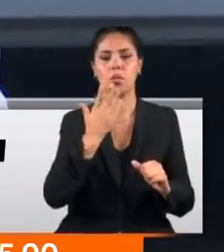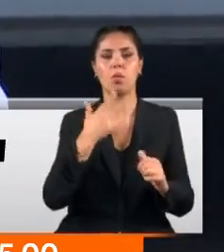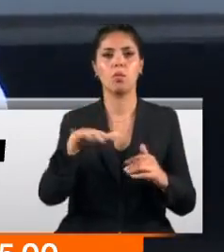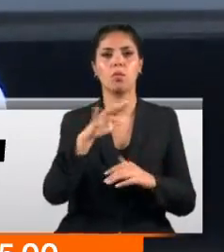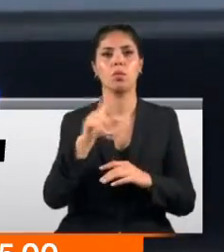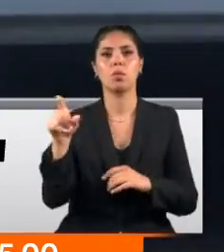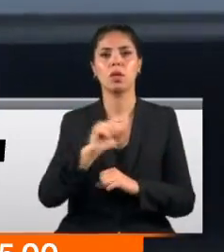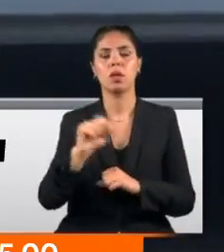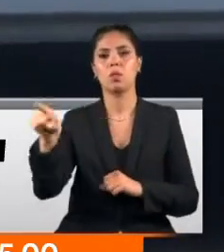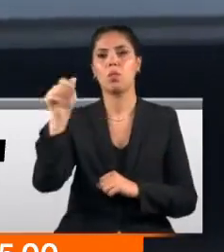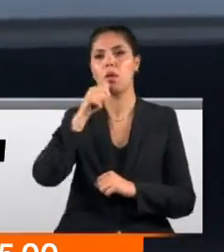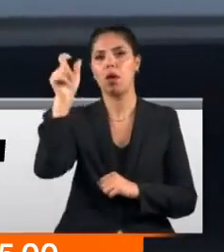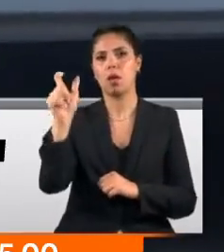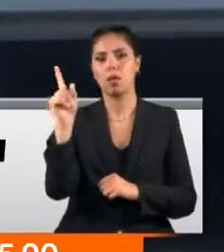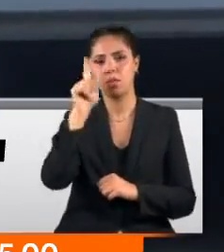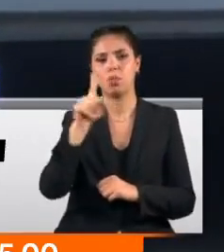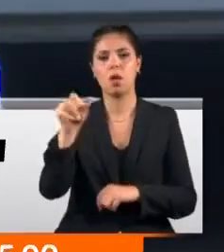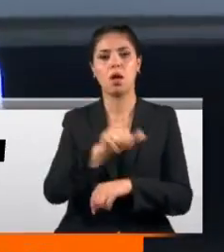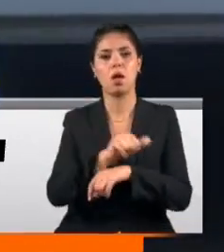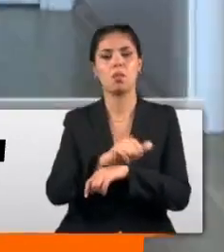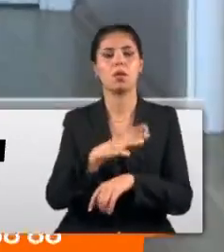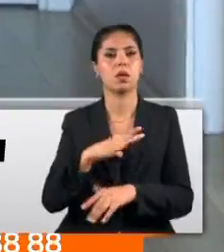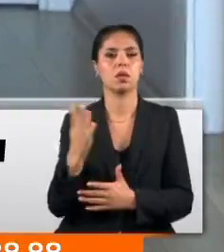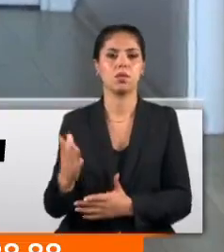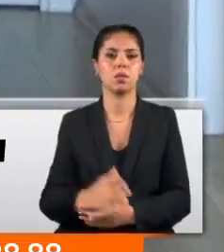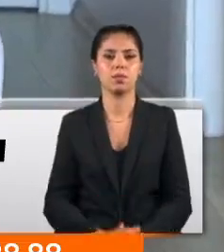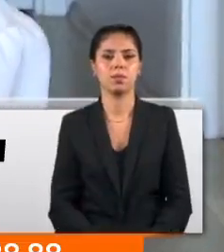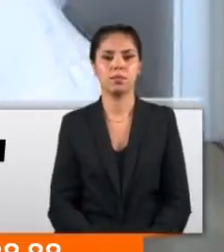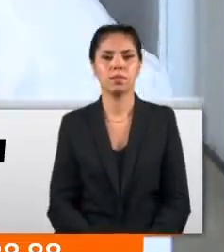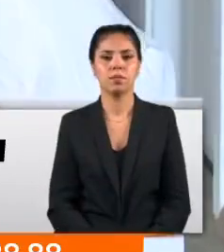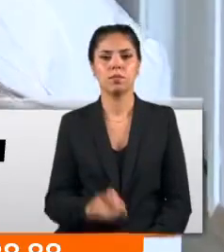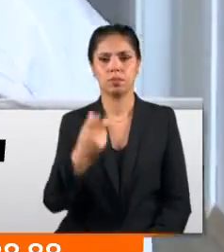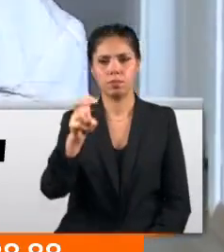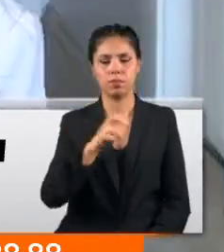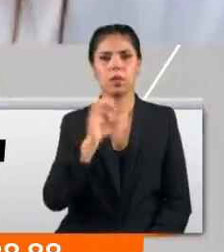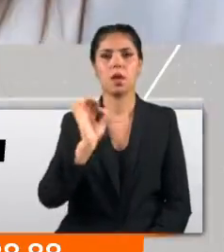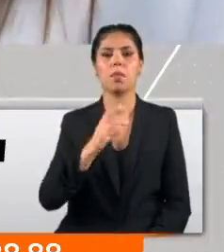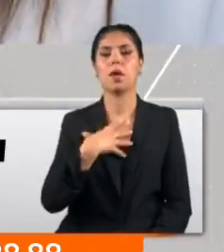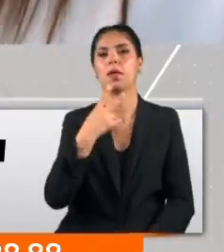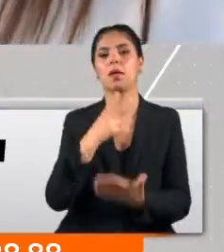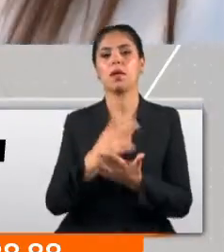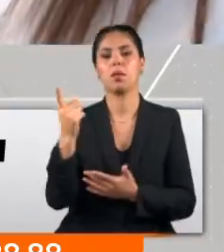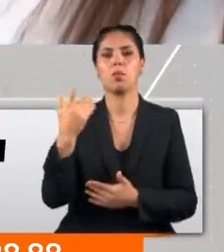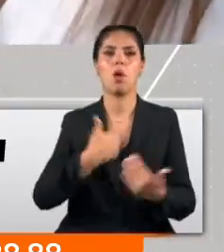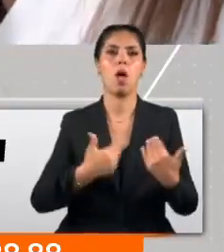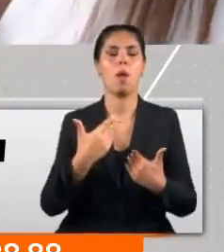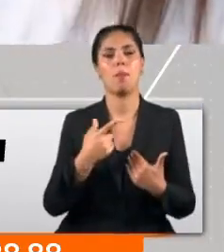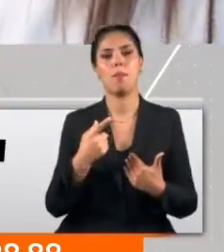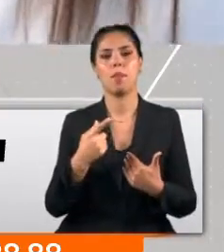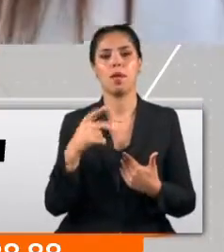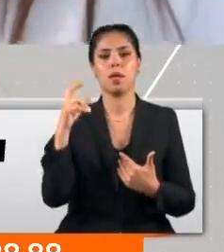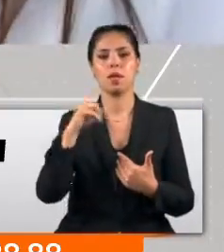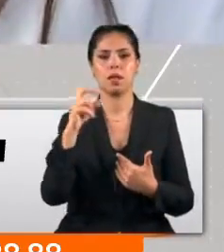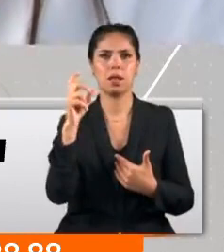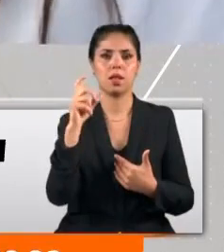adamın yüzünden. Bu adam içeriden çıkmasın. İstemiyorum. Bir bedel istiyor muydu peki? Tabii tabii, kendisi belirliyordu. Bu ameliyatı işte